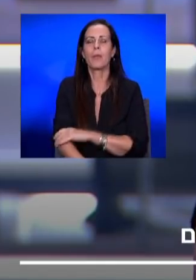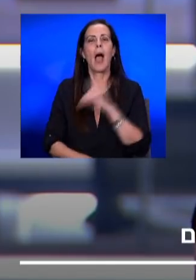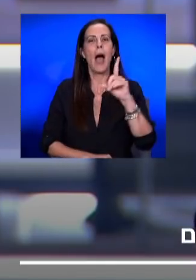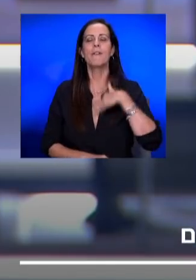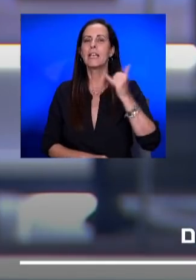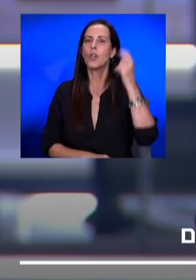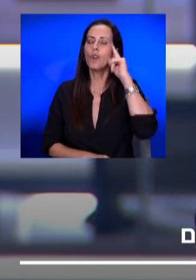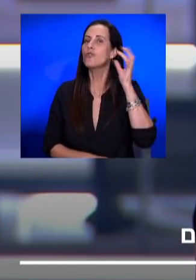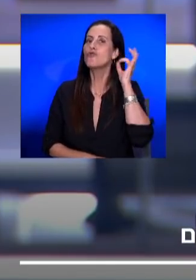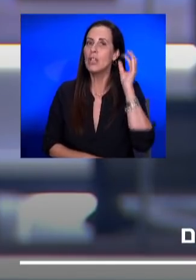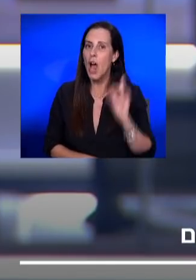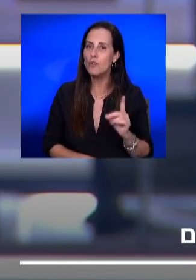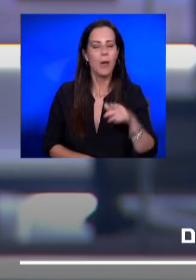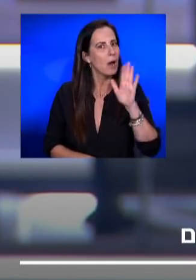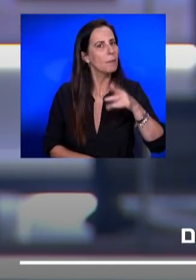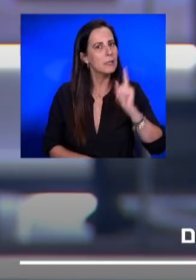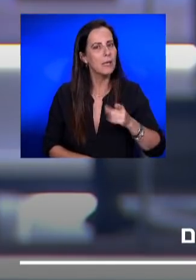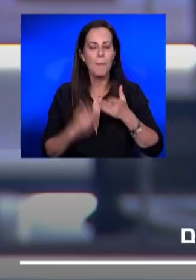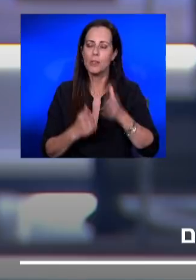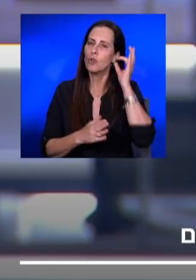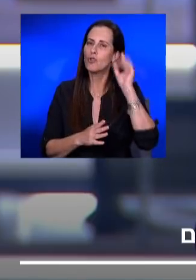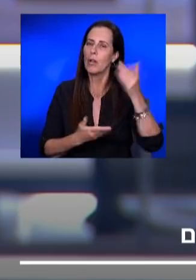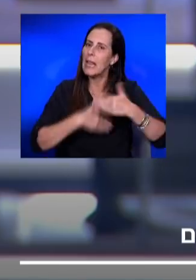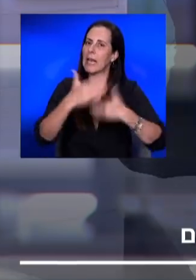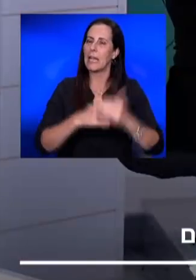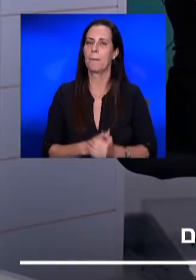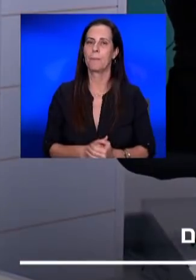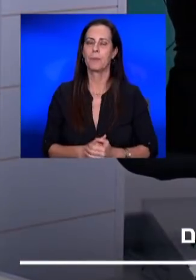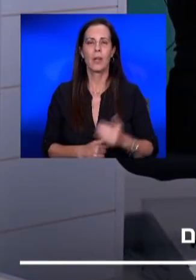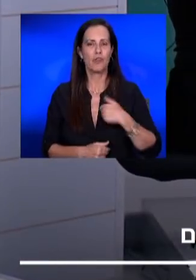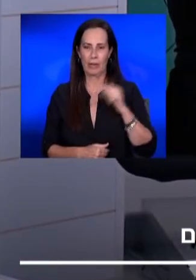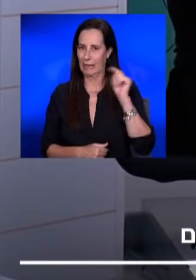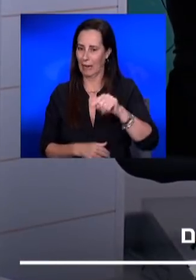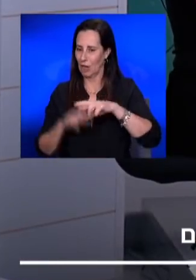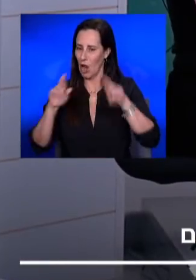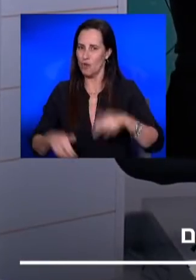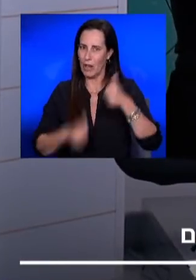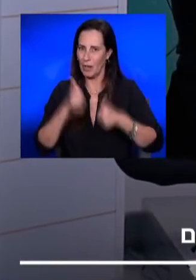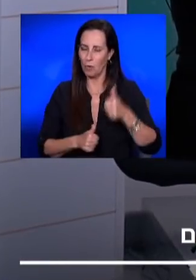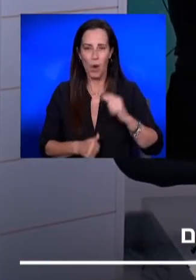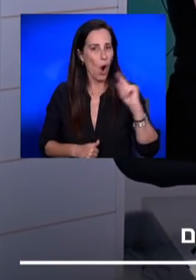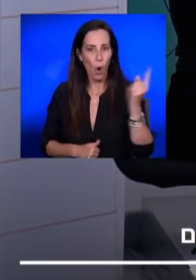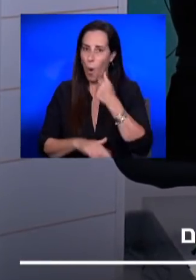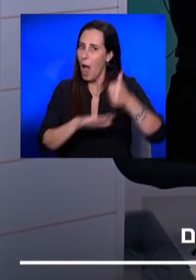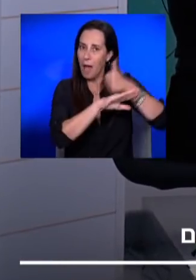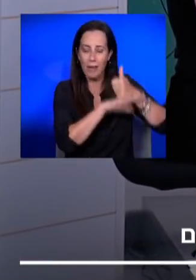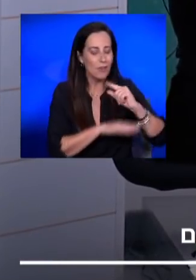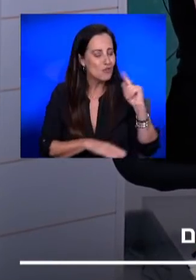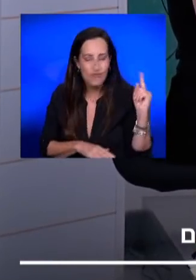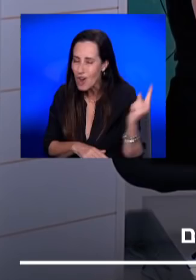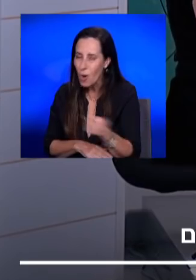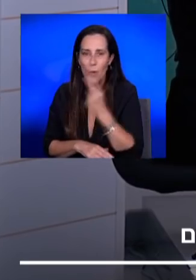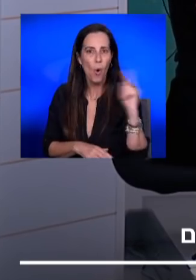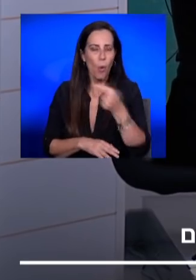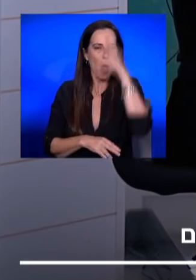חושבת שנשים גם צריכות לעזור לנשים להתקדם. כשאני הגעתי לרשות התחרות, כל ההנהלה של כל מנהלי המחלקות, כולם